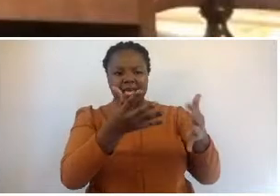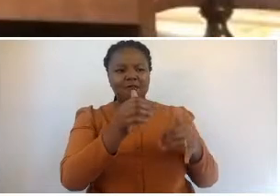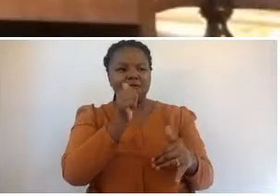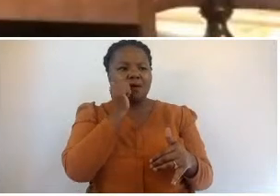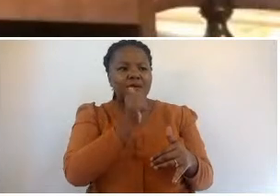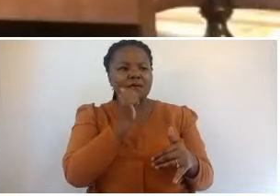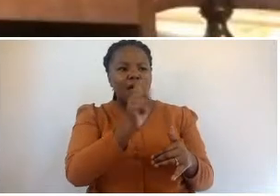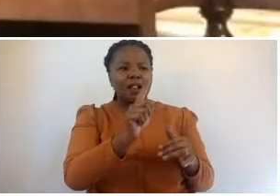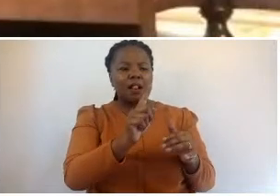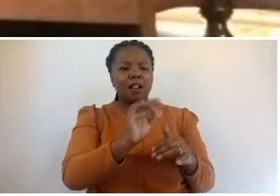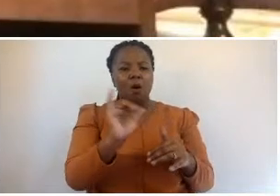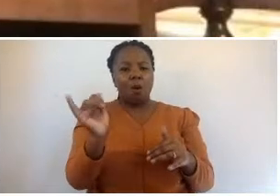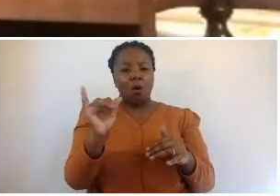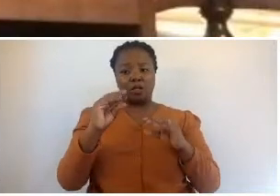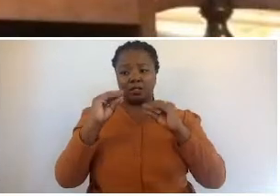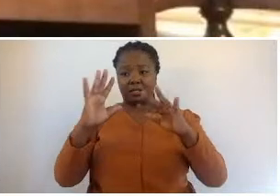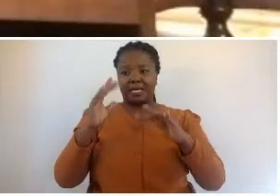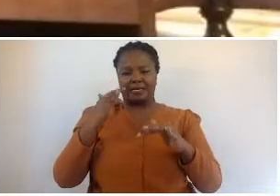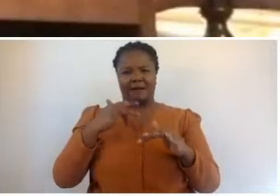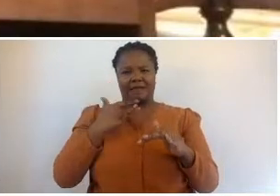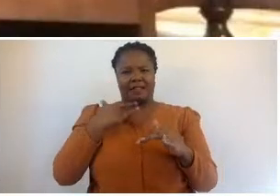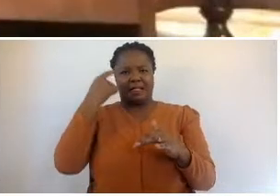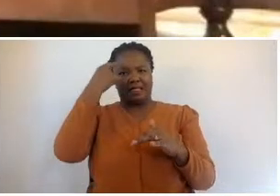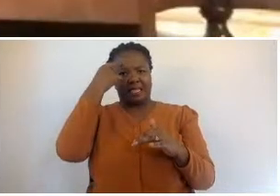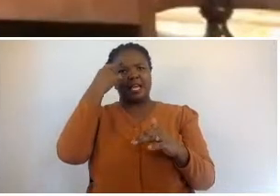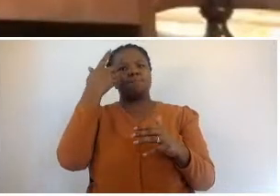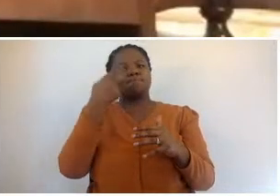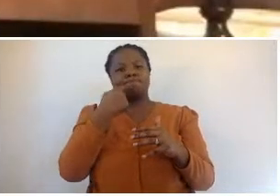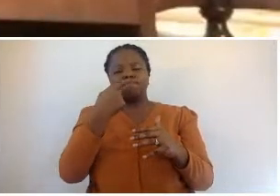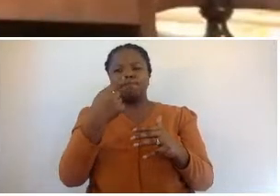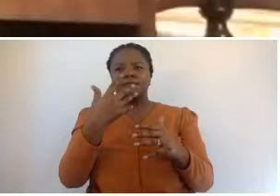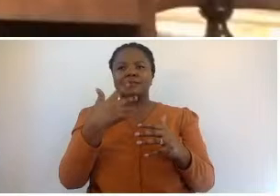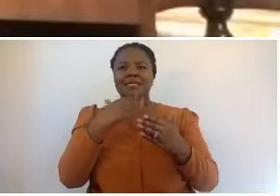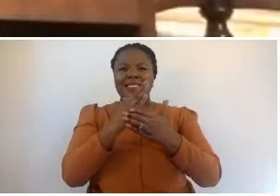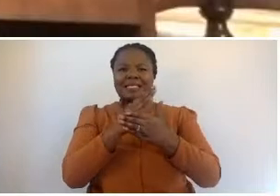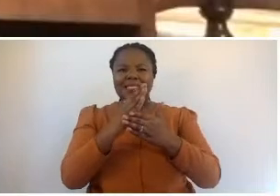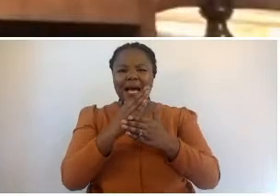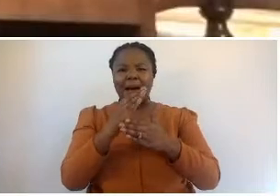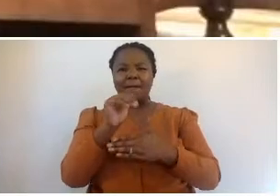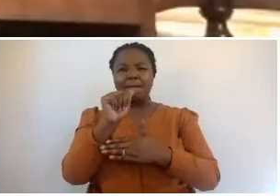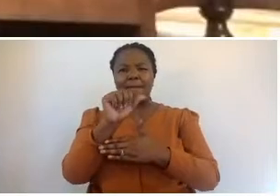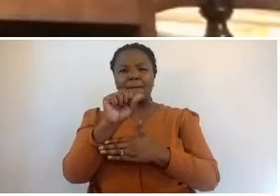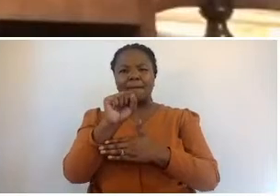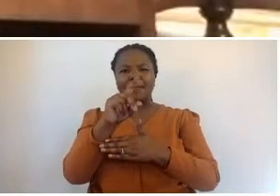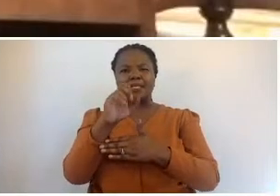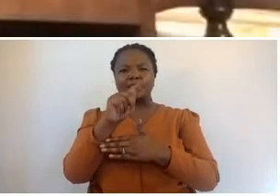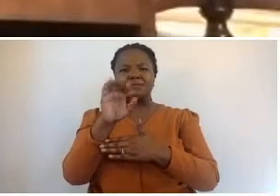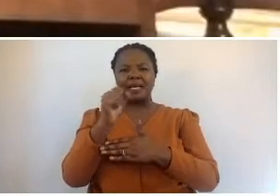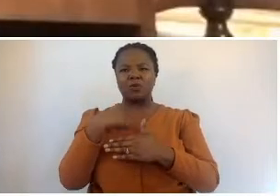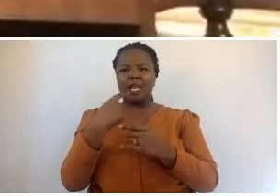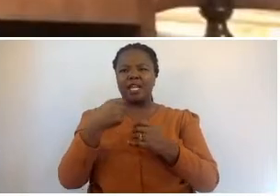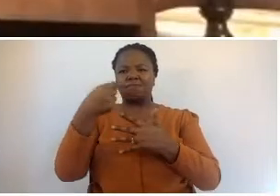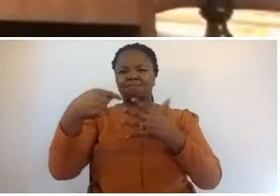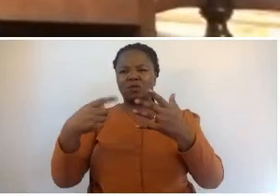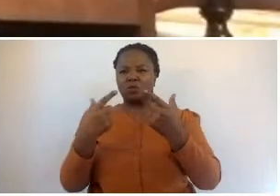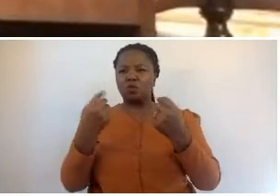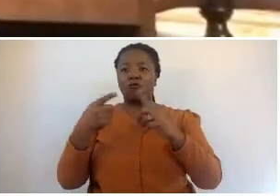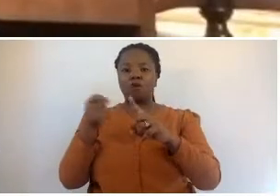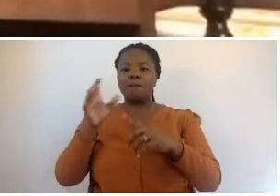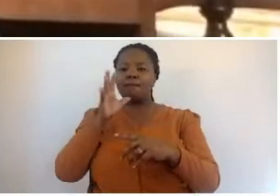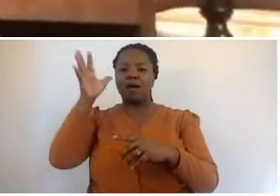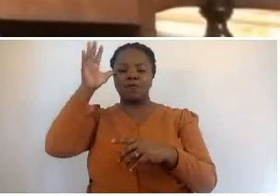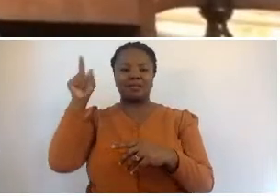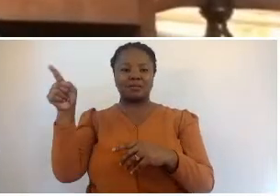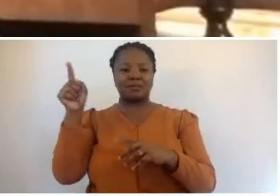les filles et les enseignants pensent qu'il y a certaines informations qui sont données aux filles par